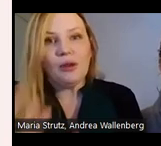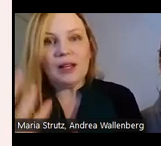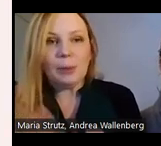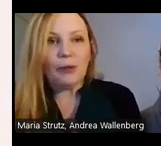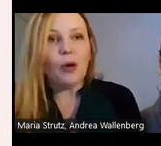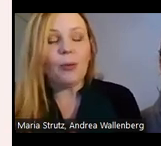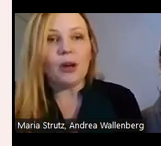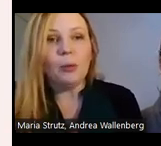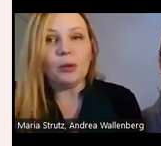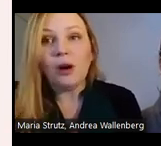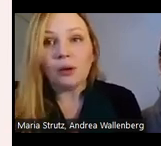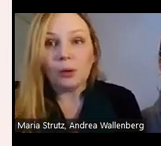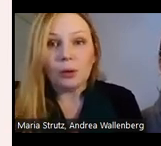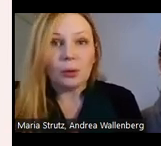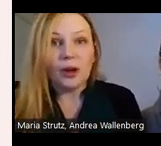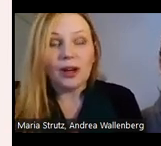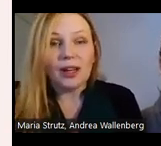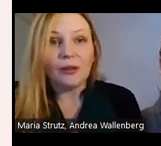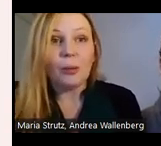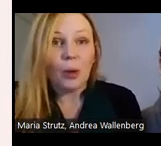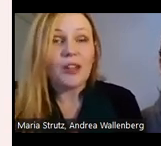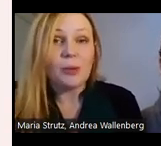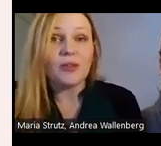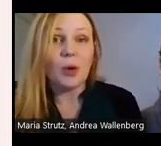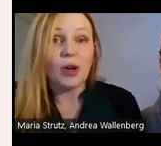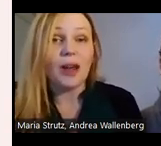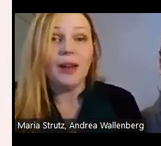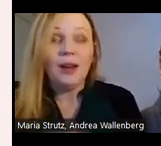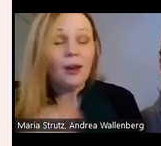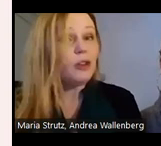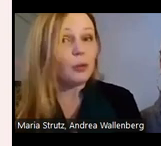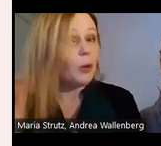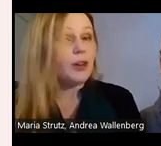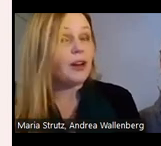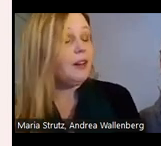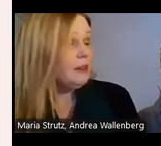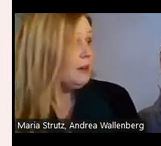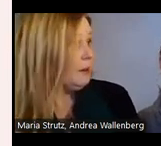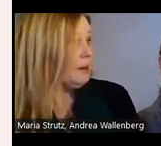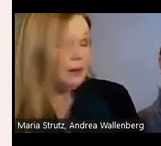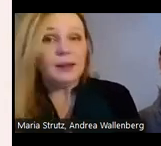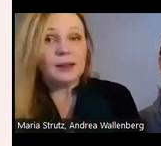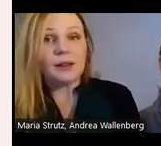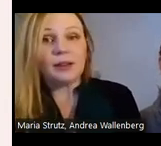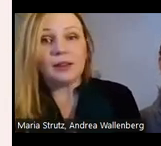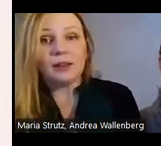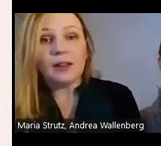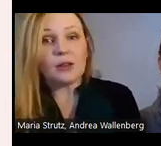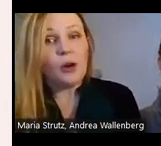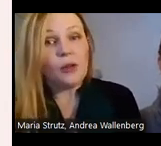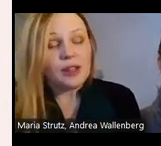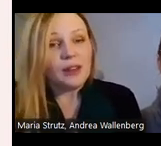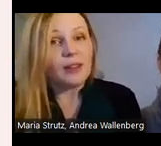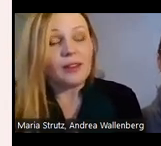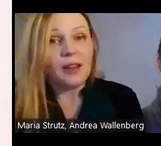har ju, till exempel i form har ni uttal. Och uttal är ju många som har svårt med högt upp i åldrarna. Mm. Så att det är